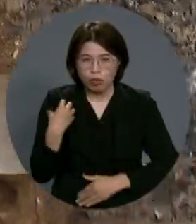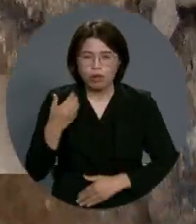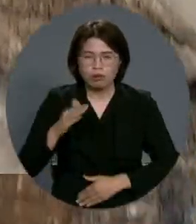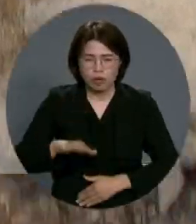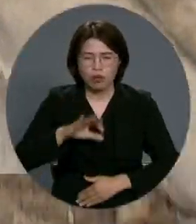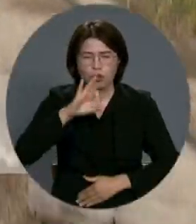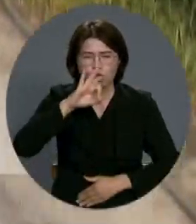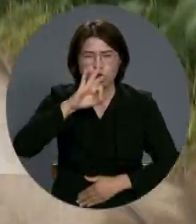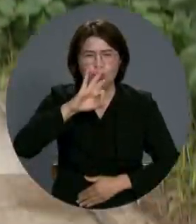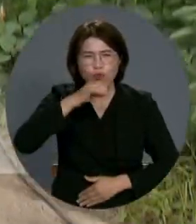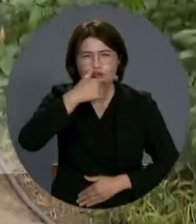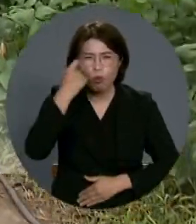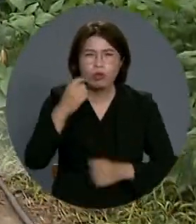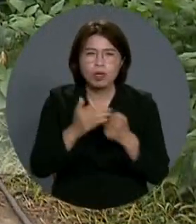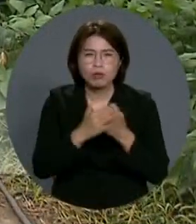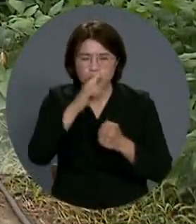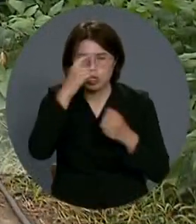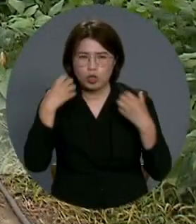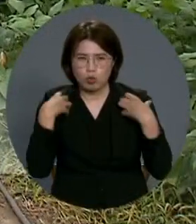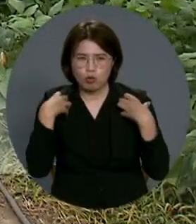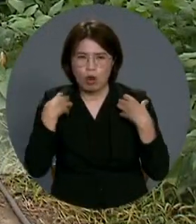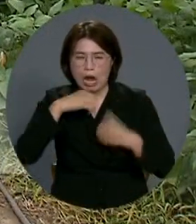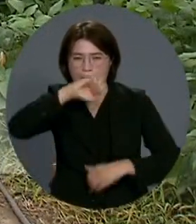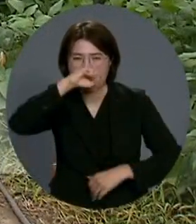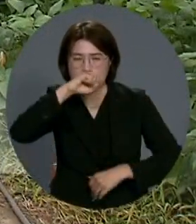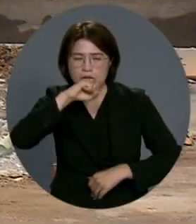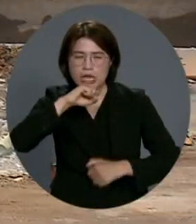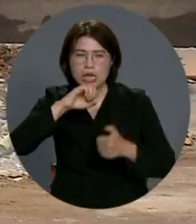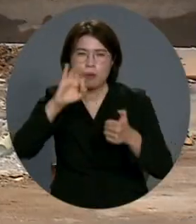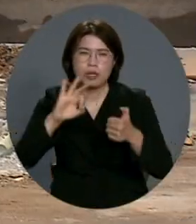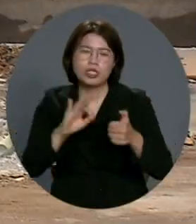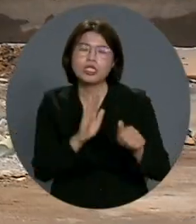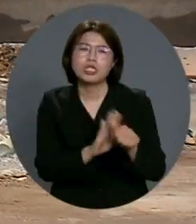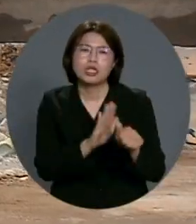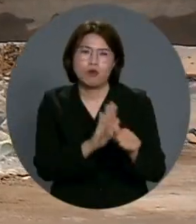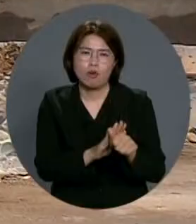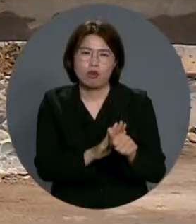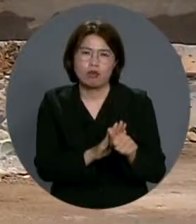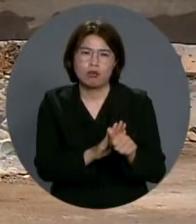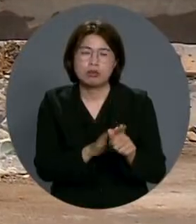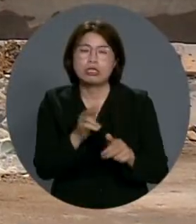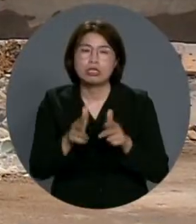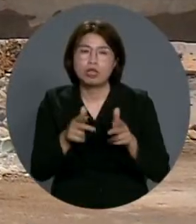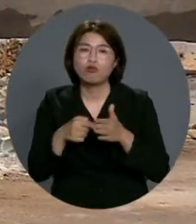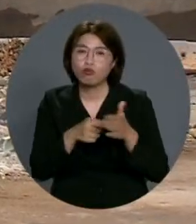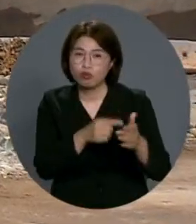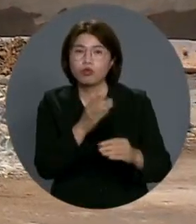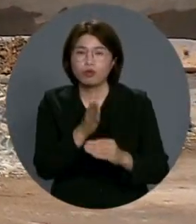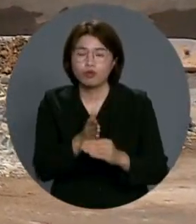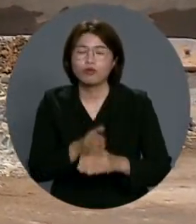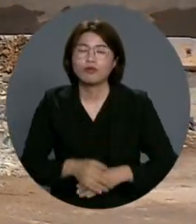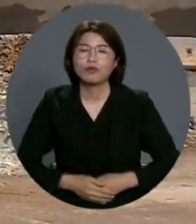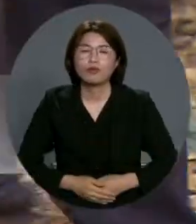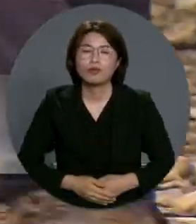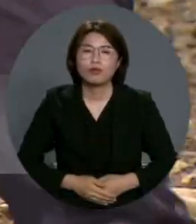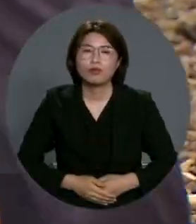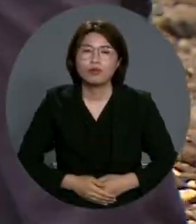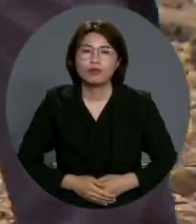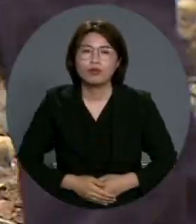부족으로 중앙정부가 예산 절반을 지원하는 지방 상수도 현대화 사업을 추진하고 있습니다